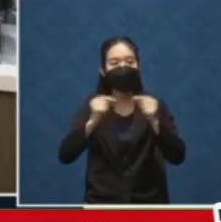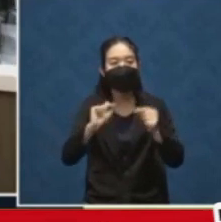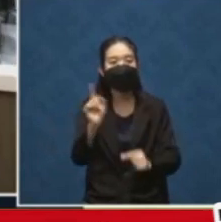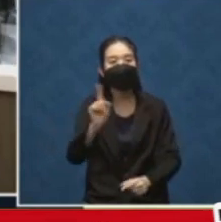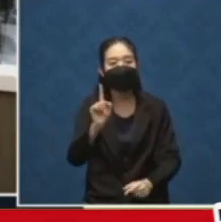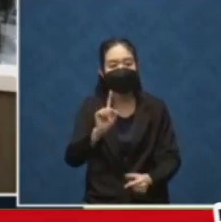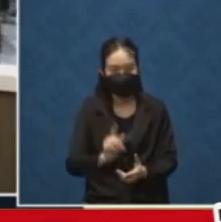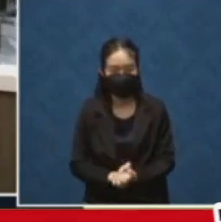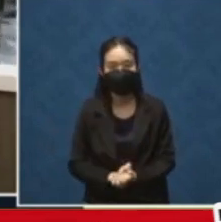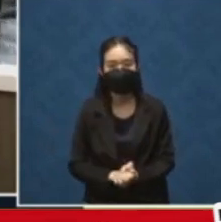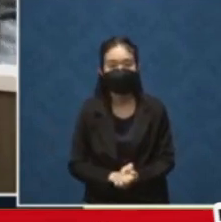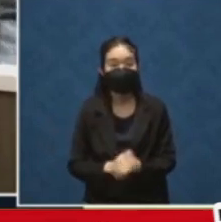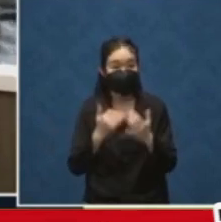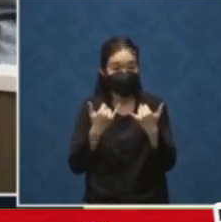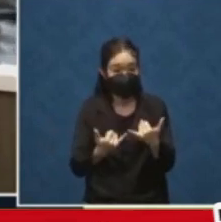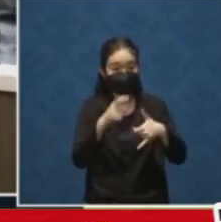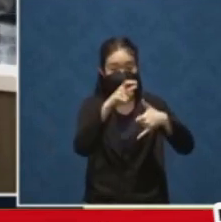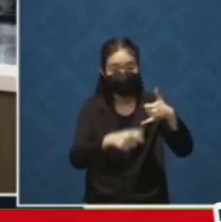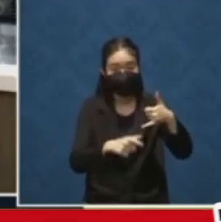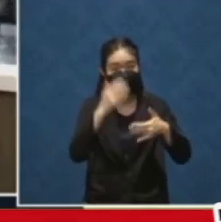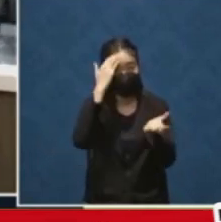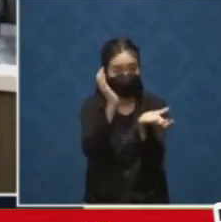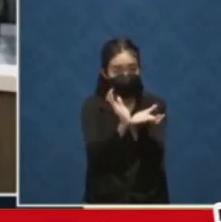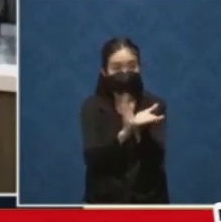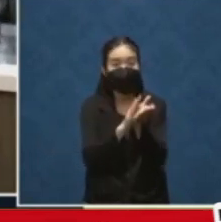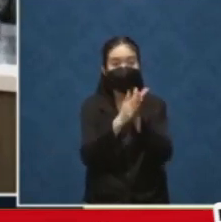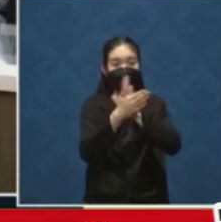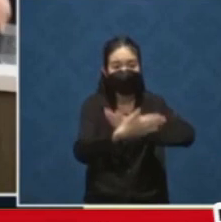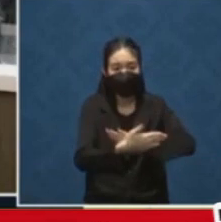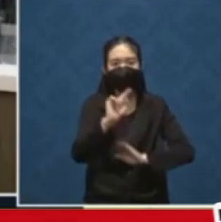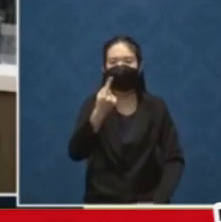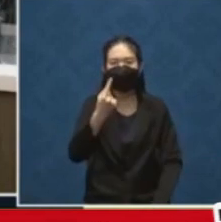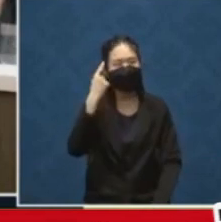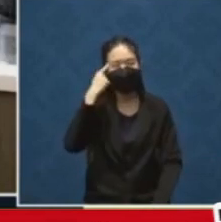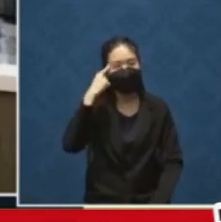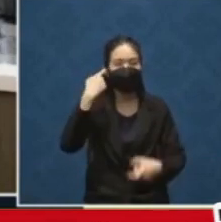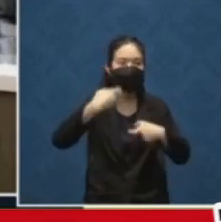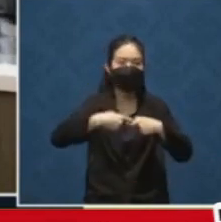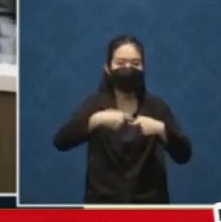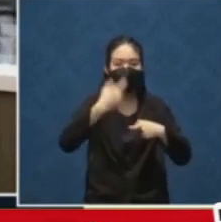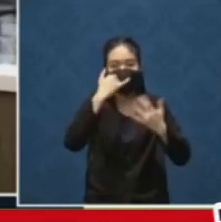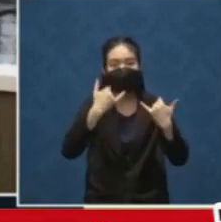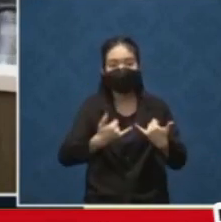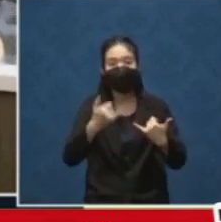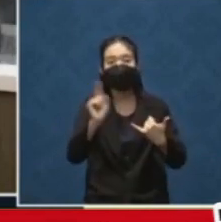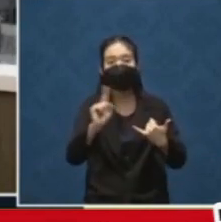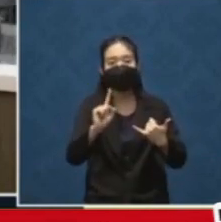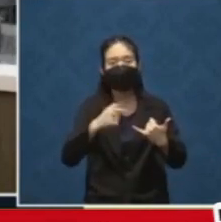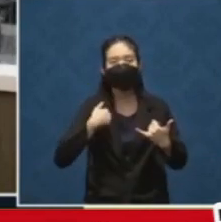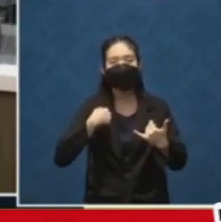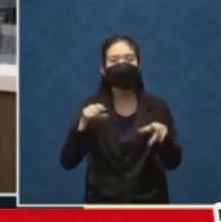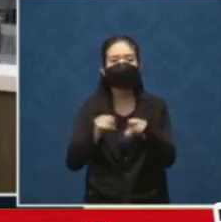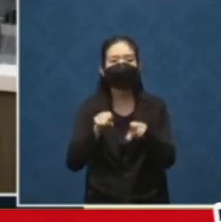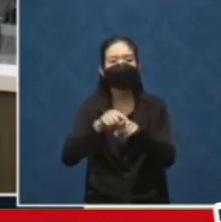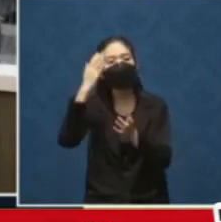นะผมเสนอท่ประทานอย่นี้ ผ่ไปอยทระบุทย์นะปฏิรูปตำรวจอย่างไรมัก็ไปไม่รอดเพราะ วันน